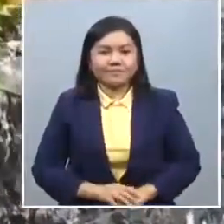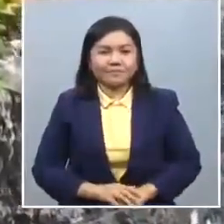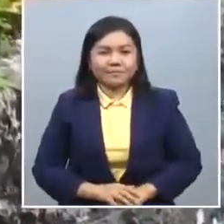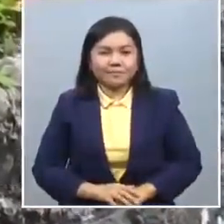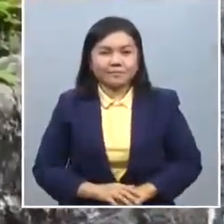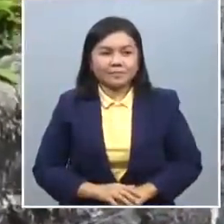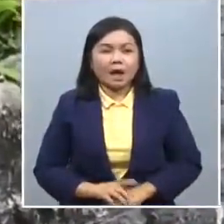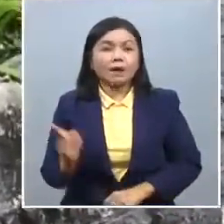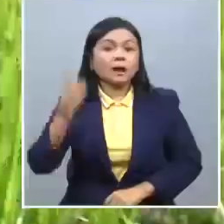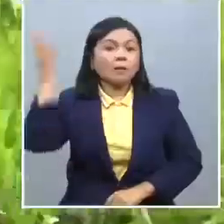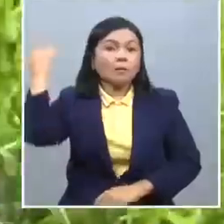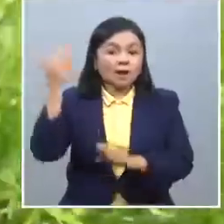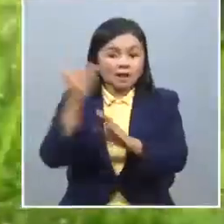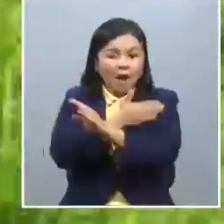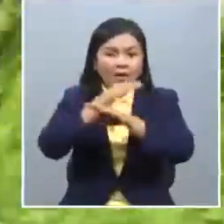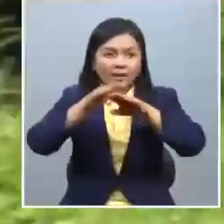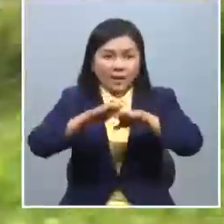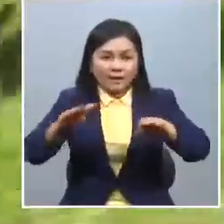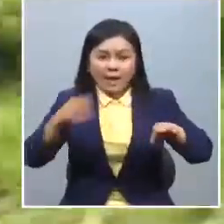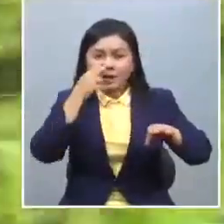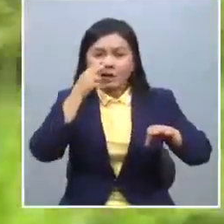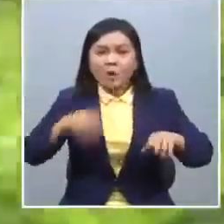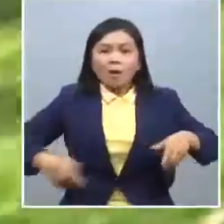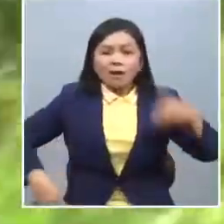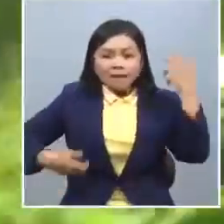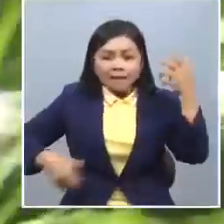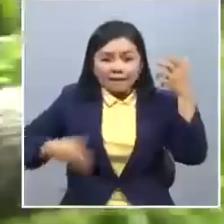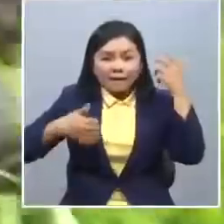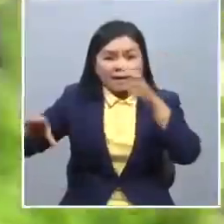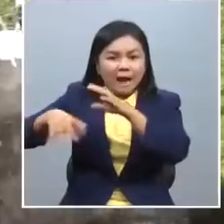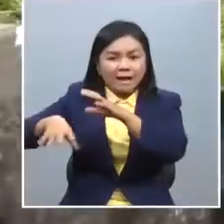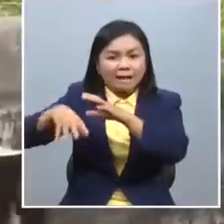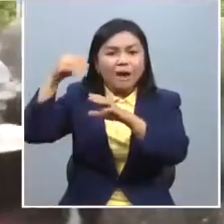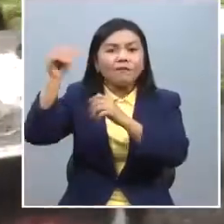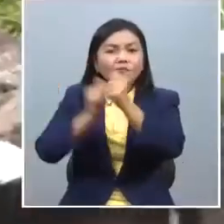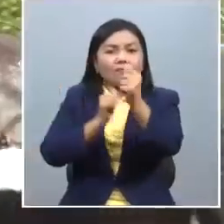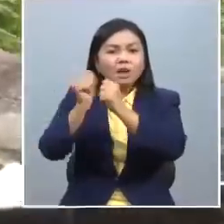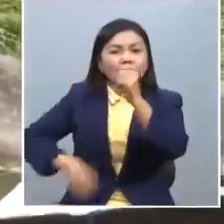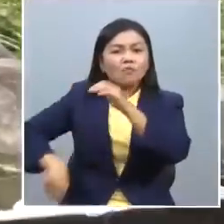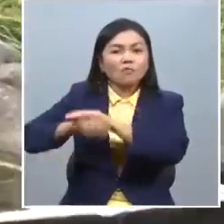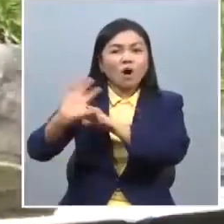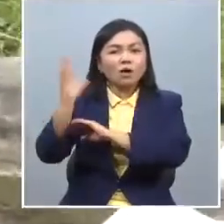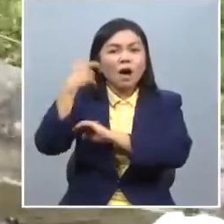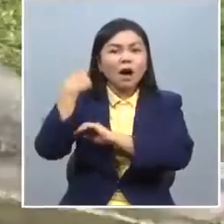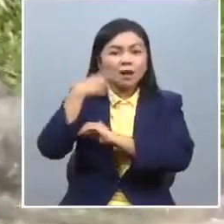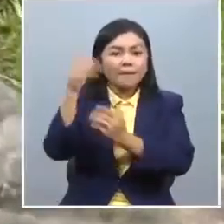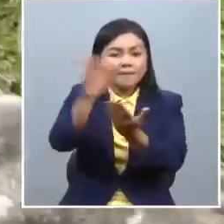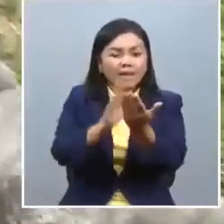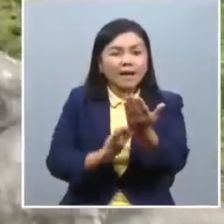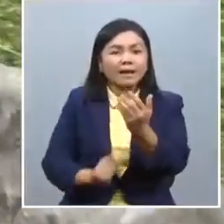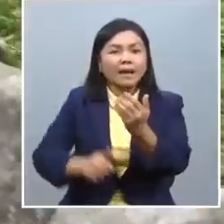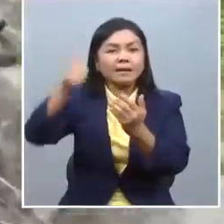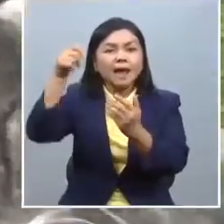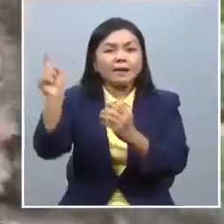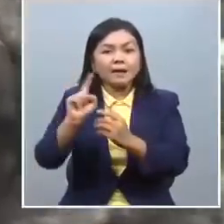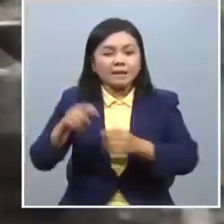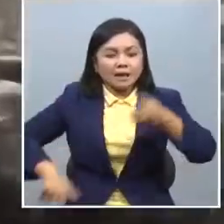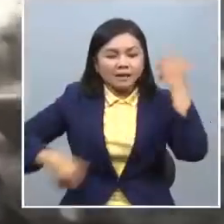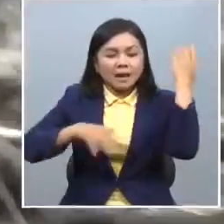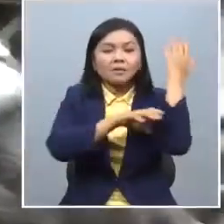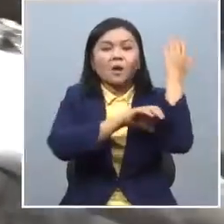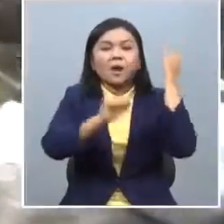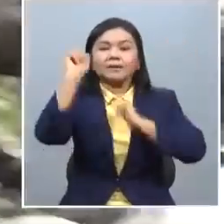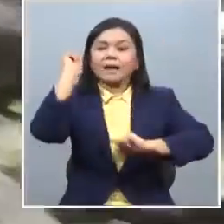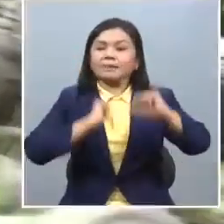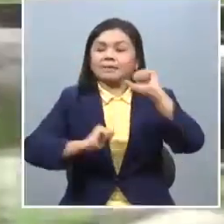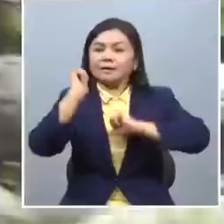วันก่อนมีเด็กมาดูพี่จ้อนทายผลบอลโลกรอบชิงจ้าพี่จ้อนหล่อล่ำประจำสวนสัตว์สงขลาก็เลยโชว์ออฟ